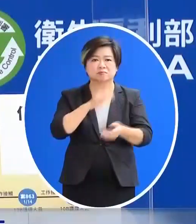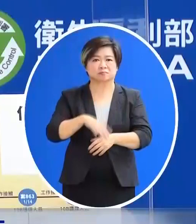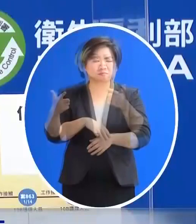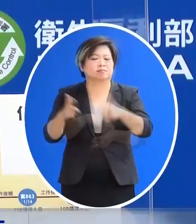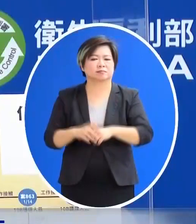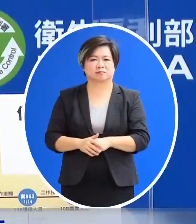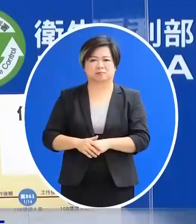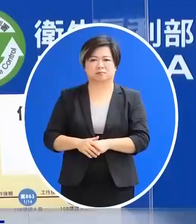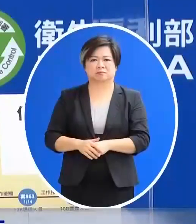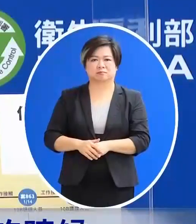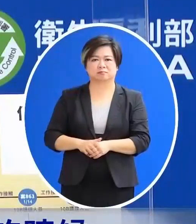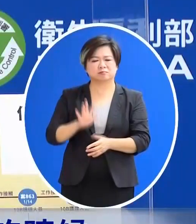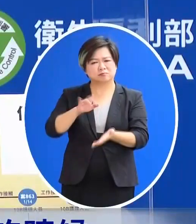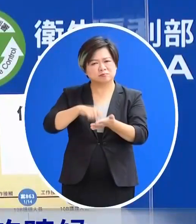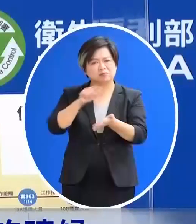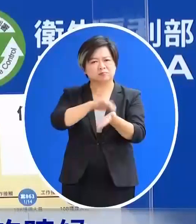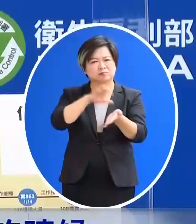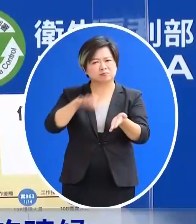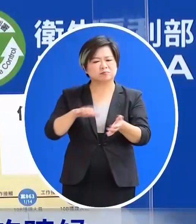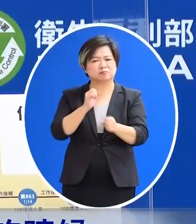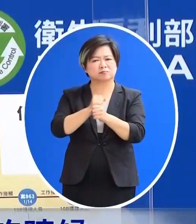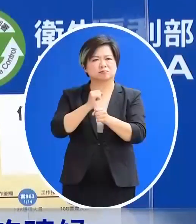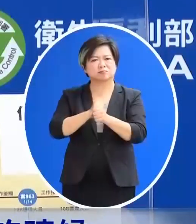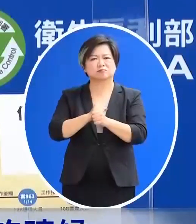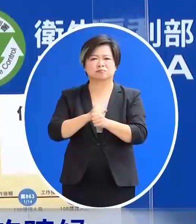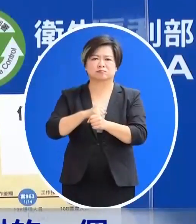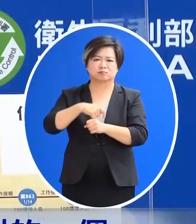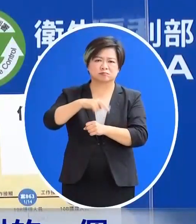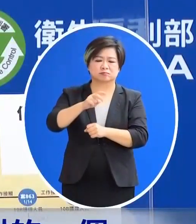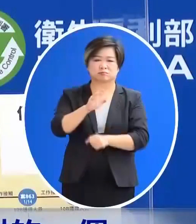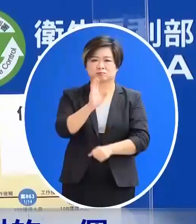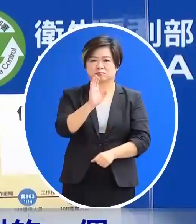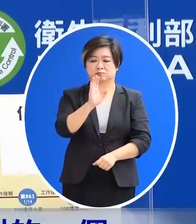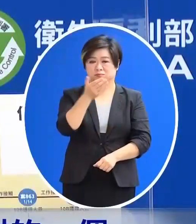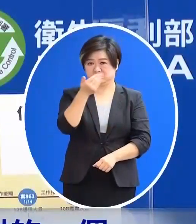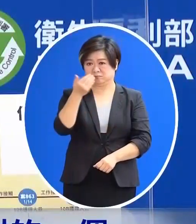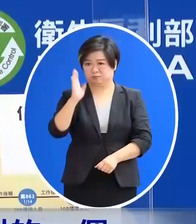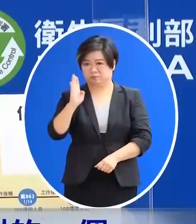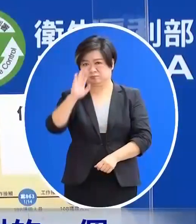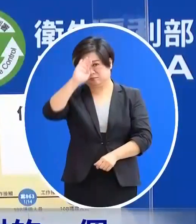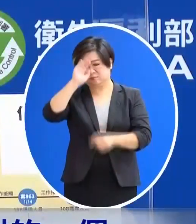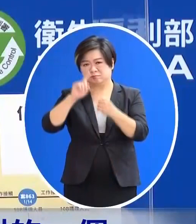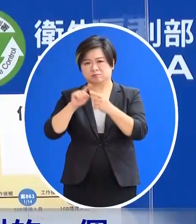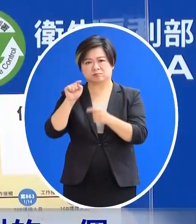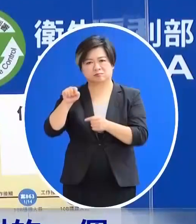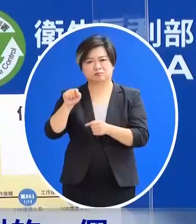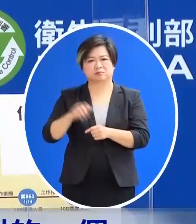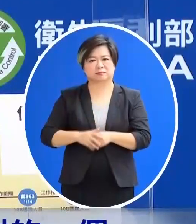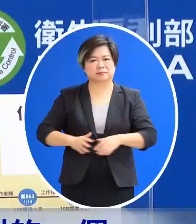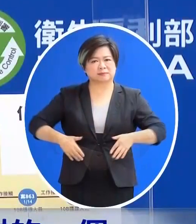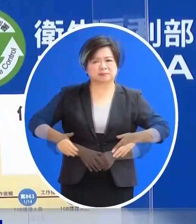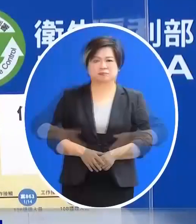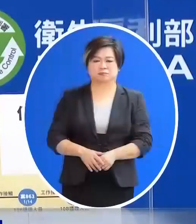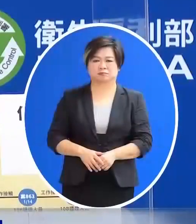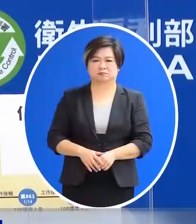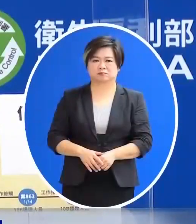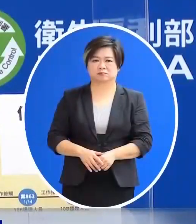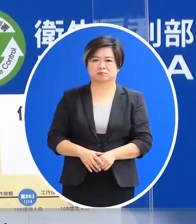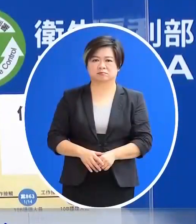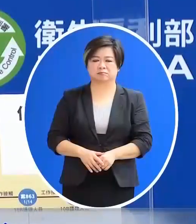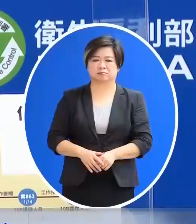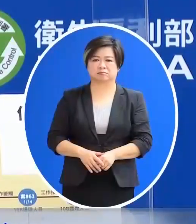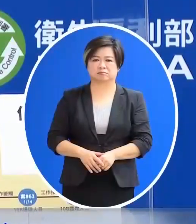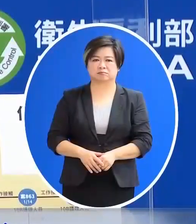迹比较广。他有一次在那边从经过的时候，那9B告诉一个病人有相对的一个比较紧急的情况，胸